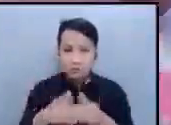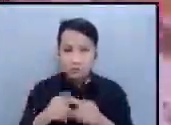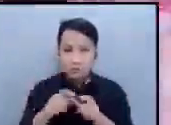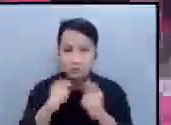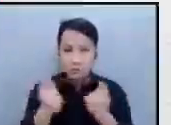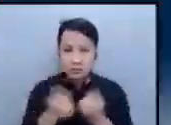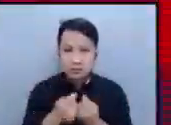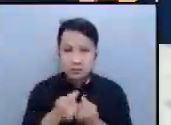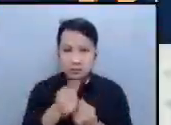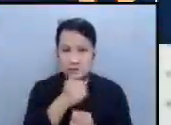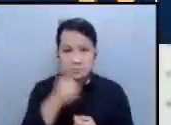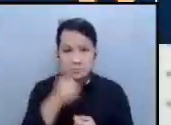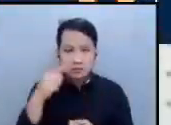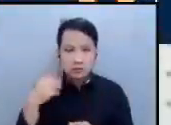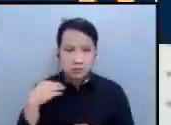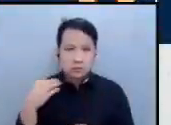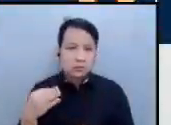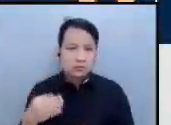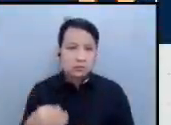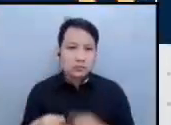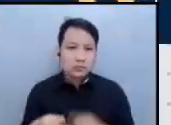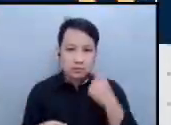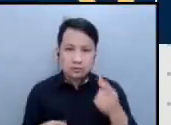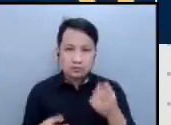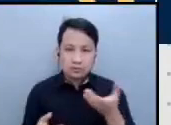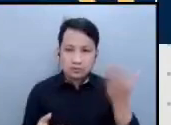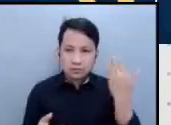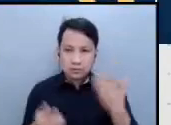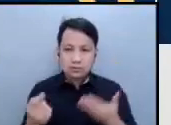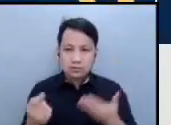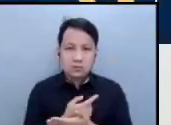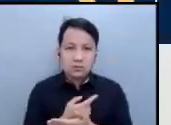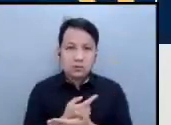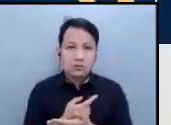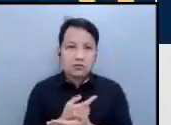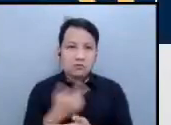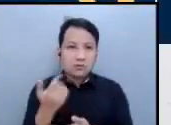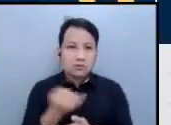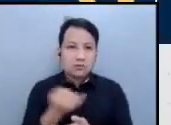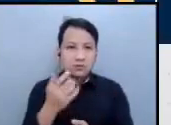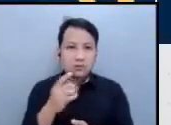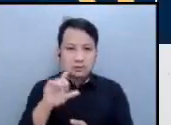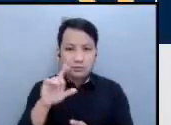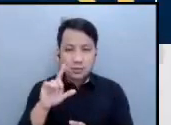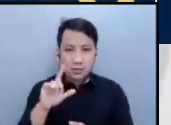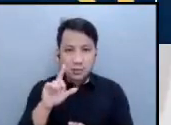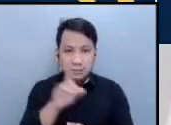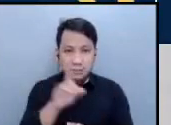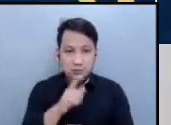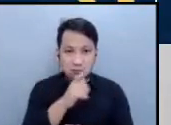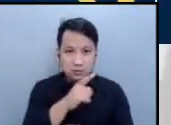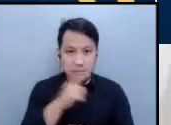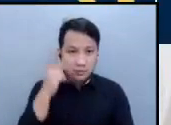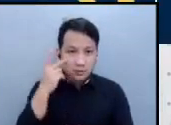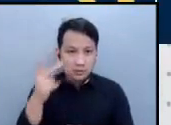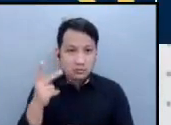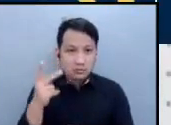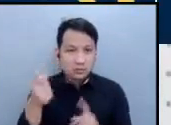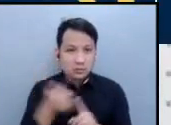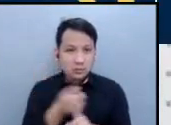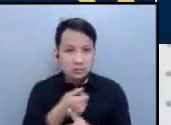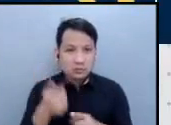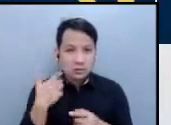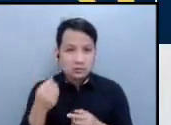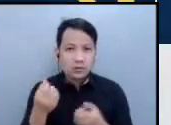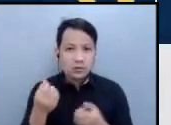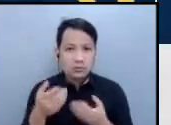Pangilinan Volunteers. Ayon kay Pangilinan, nitong mga nakaraang araw, may ilang Lenny Kiko supporters ang naging biktima ng karahasan. Karamihan